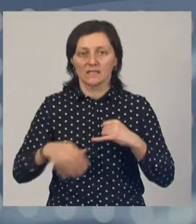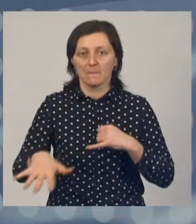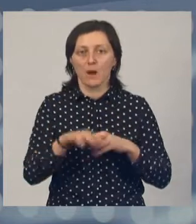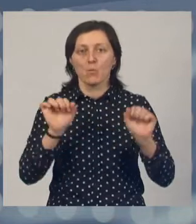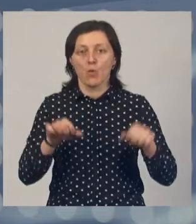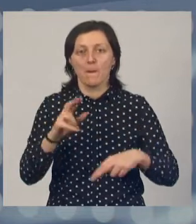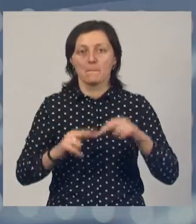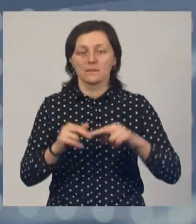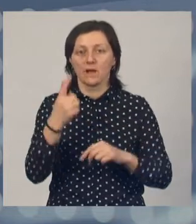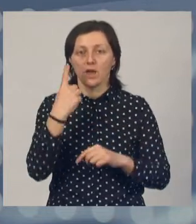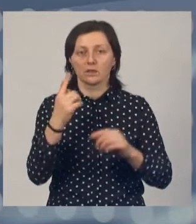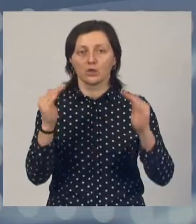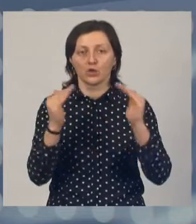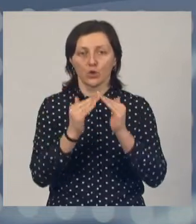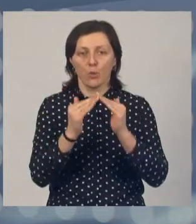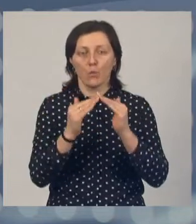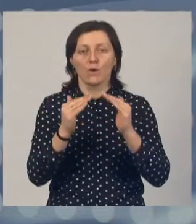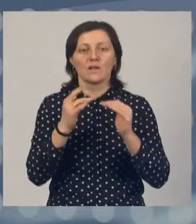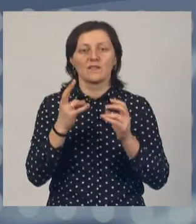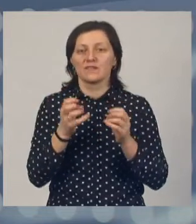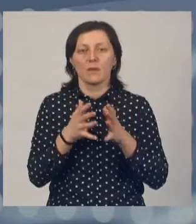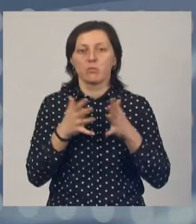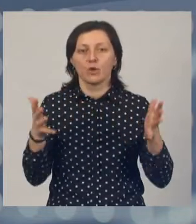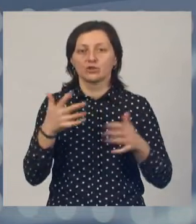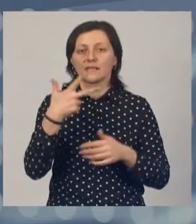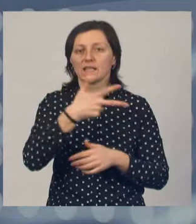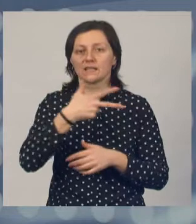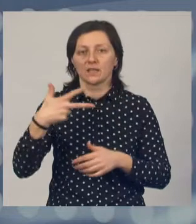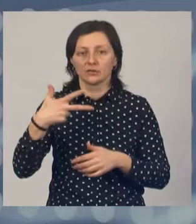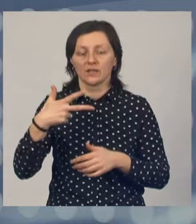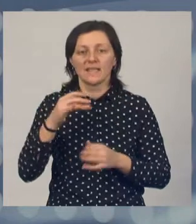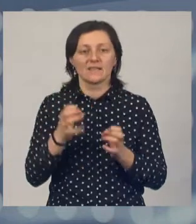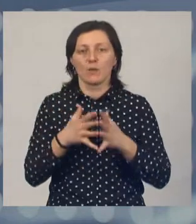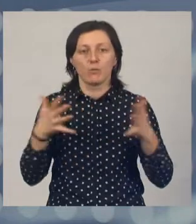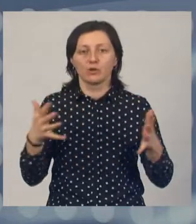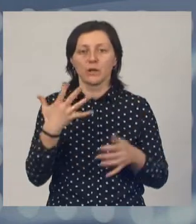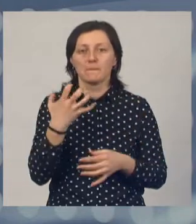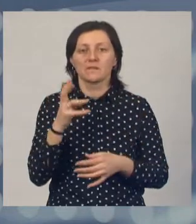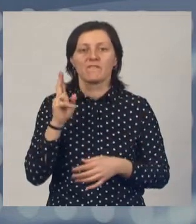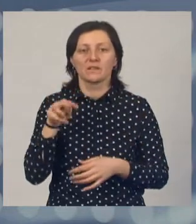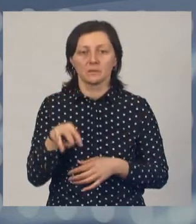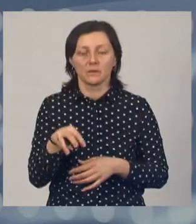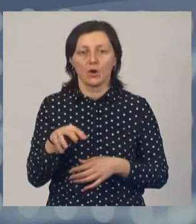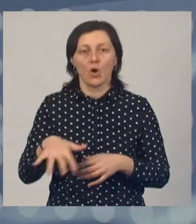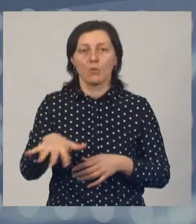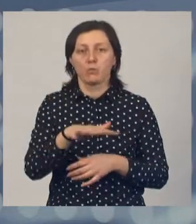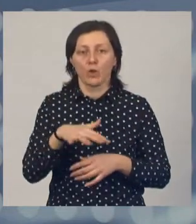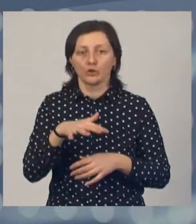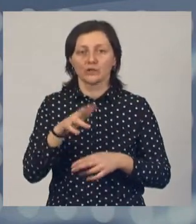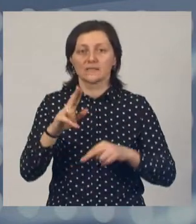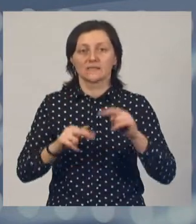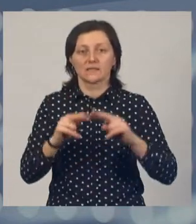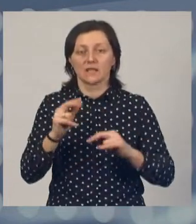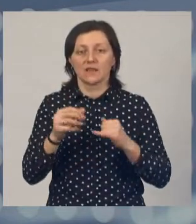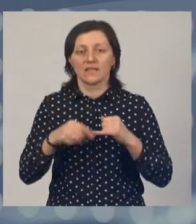построить один дом а площади не более трех этажей и площадью не более 500 квадратных метров причем площадь застройки на земельном участке